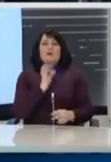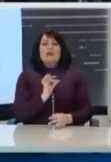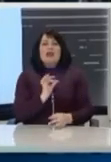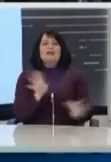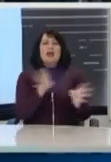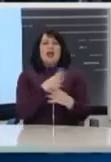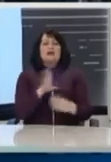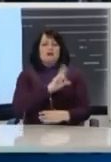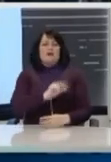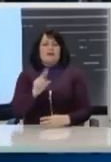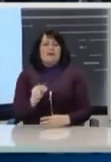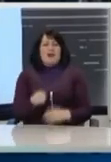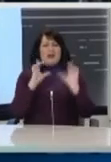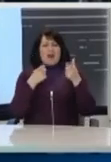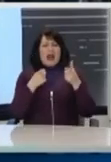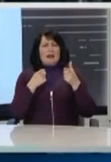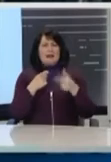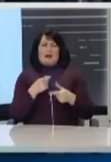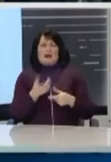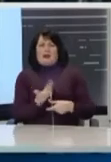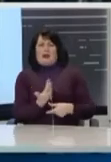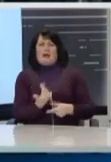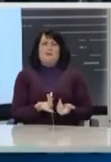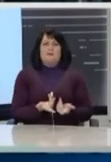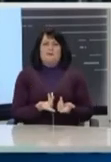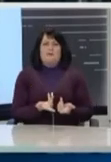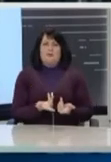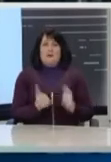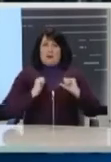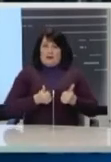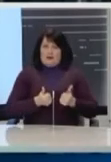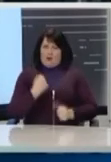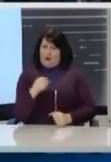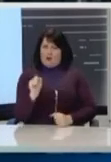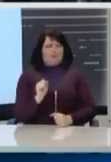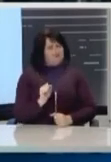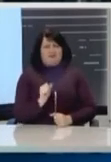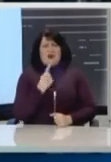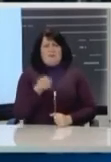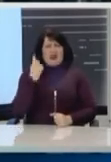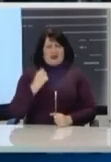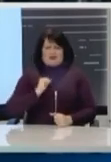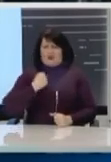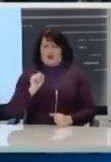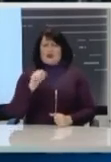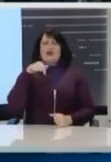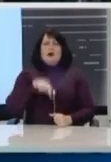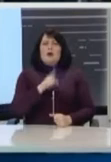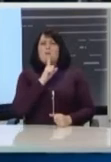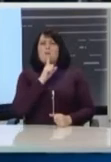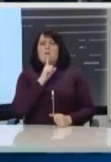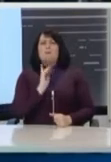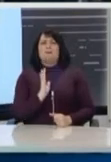λαϊκισμό και δεν τολμά να πει όχι όπως έκανε πέρυσι, παρόλο το γεγονός ότι αυτό το